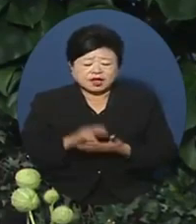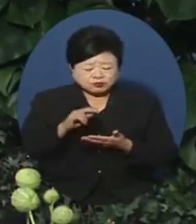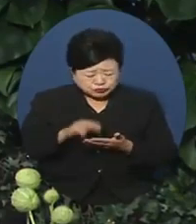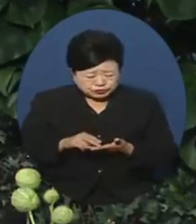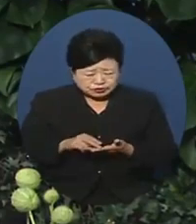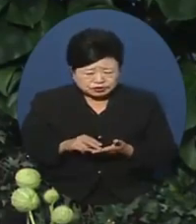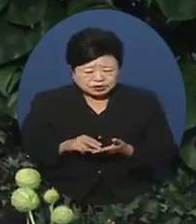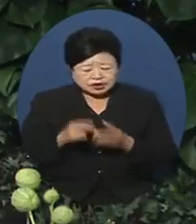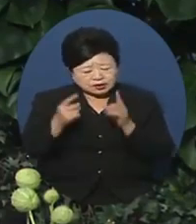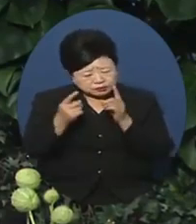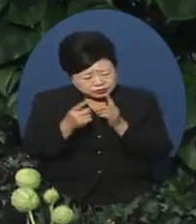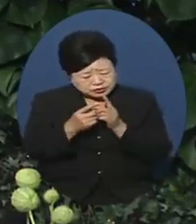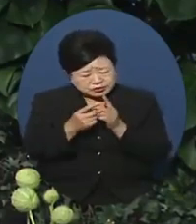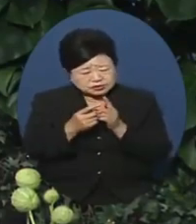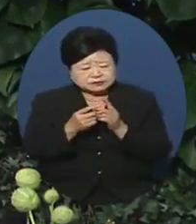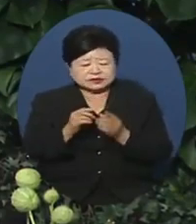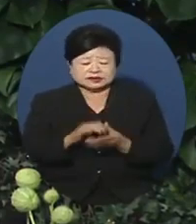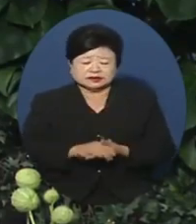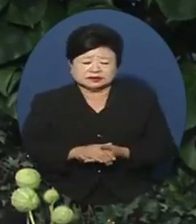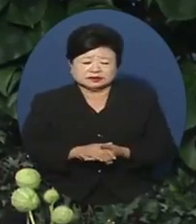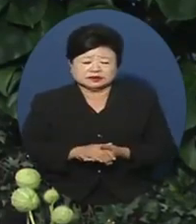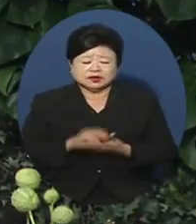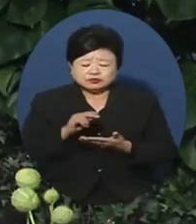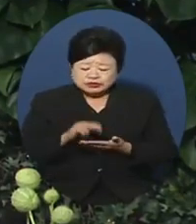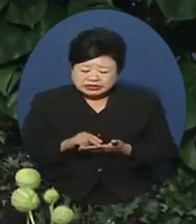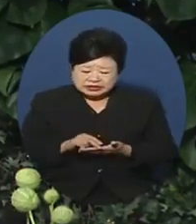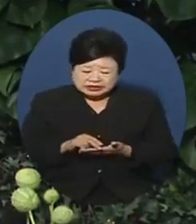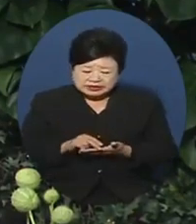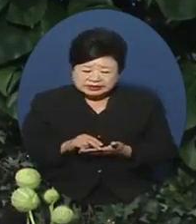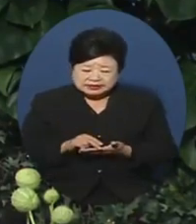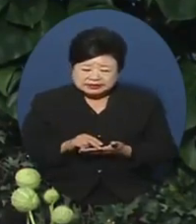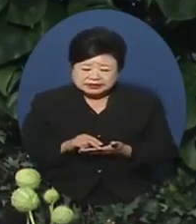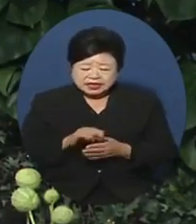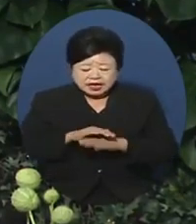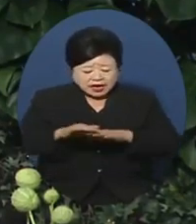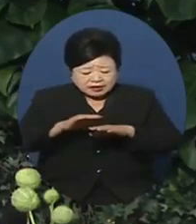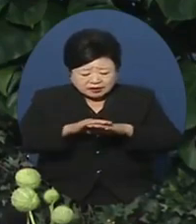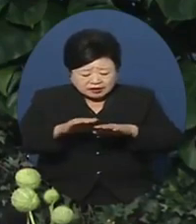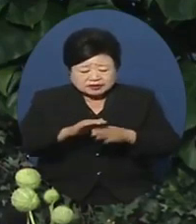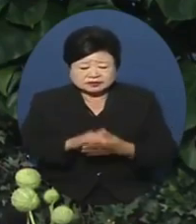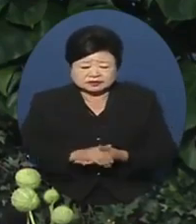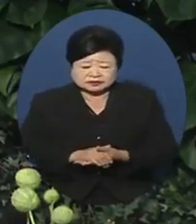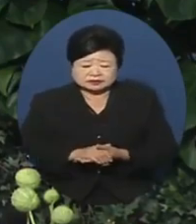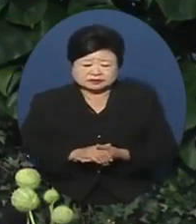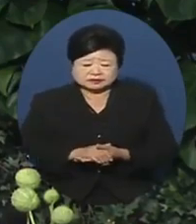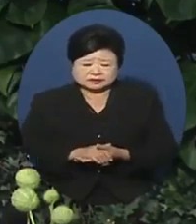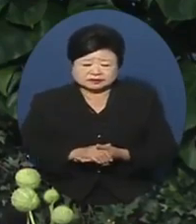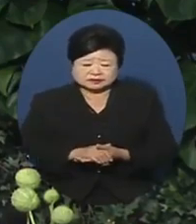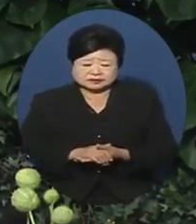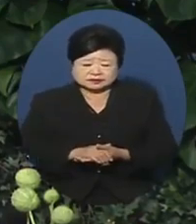문제에 부딪혀 있어요. 그 문제를 해결하고 나가야 됩니다.